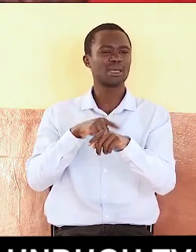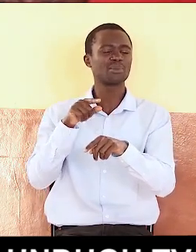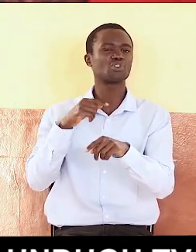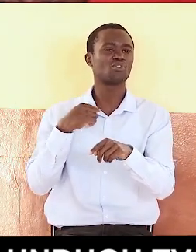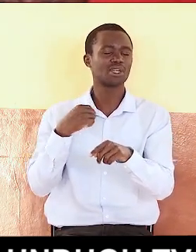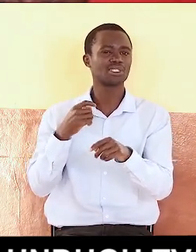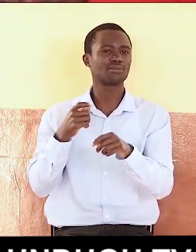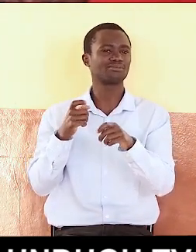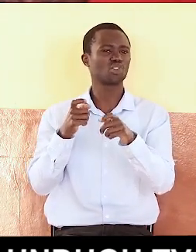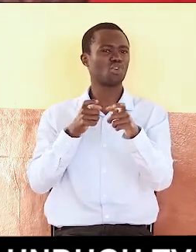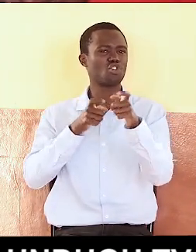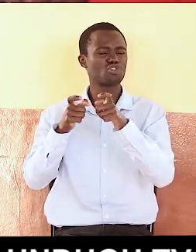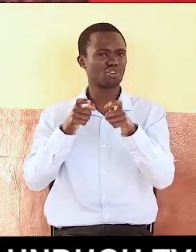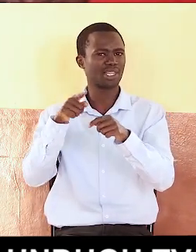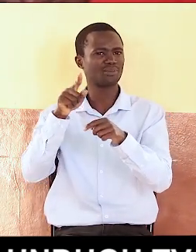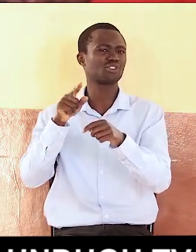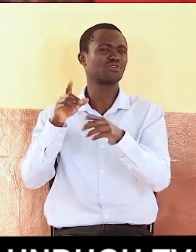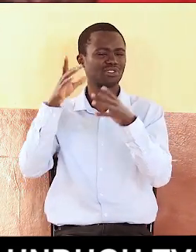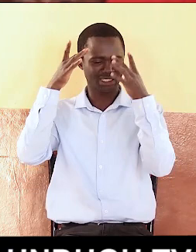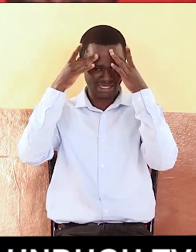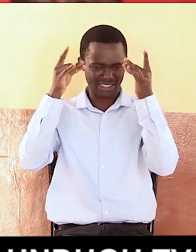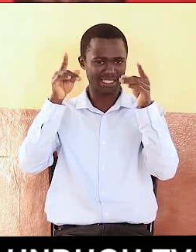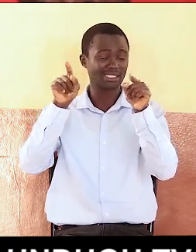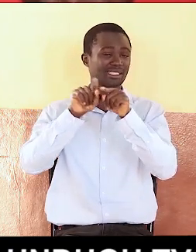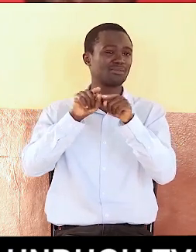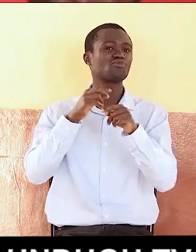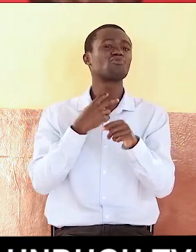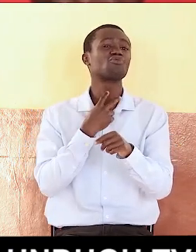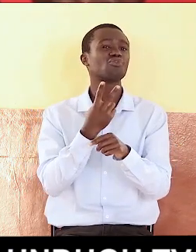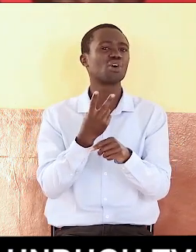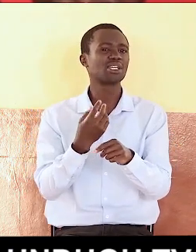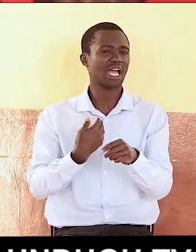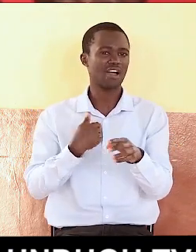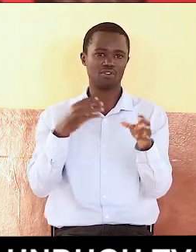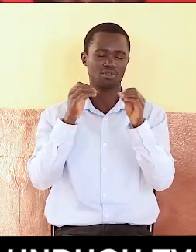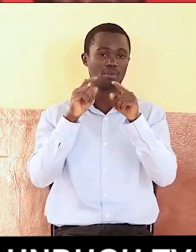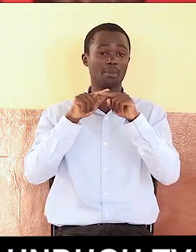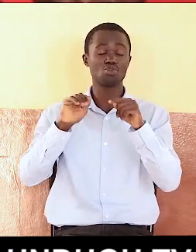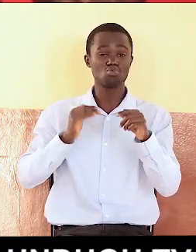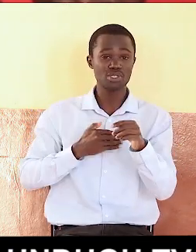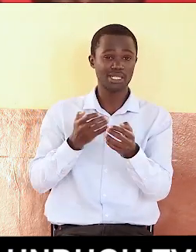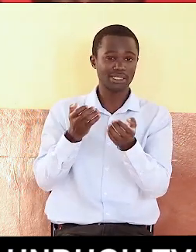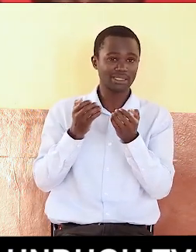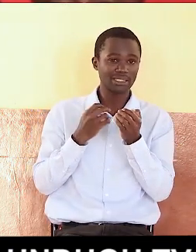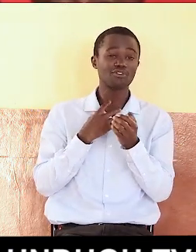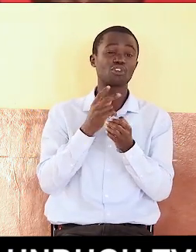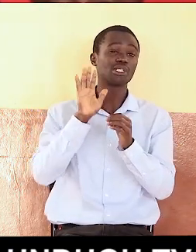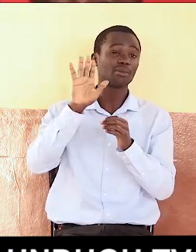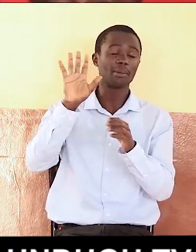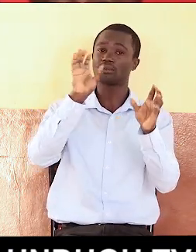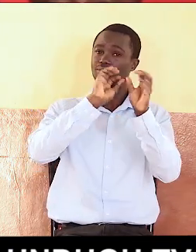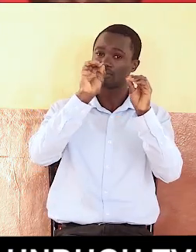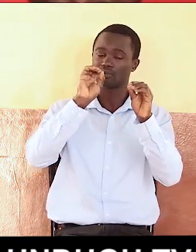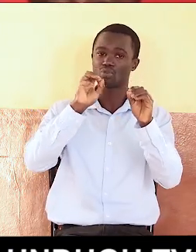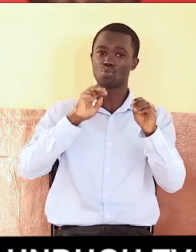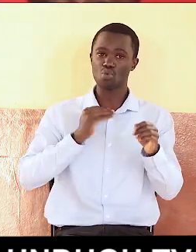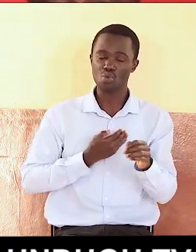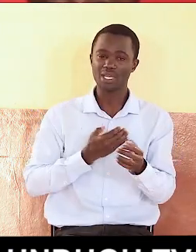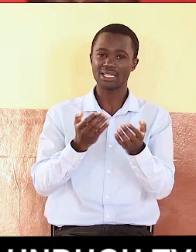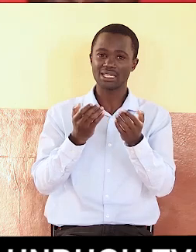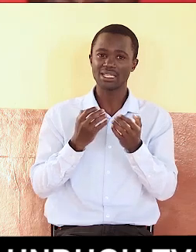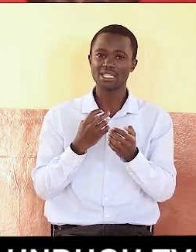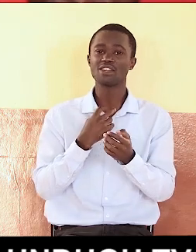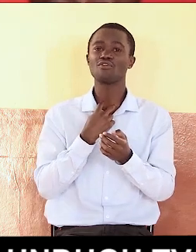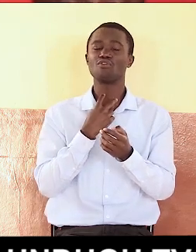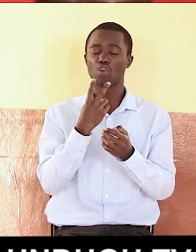tu. Na hakuna sauti, lakini hatuhitaji hiyo sauti yao. Tunahitaji hiyo sauti ambayo